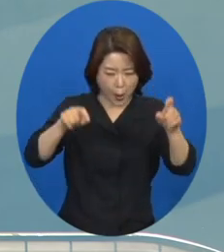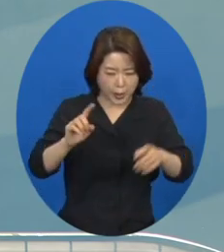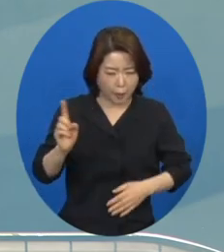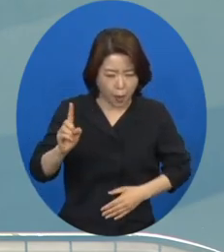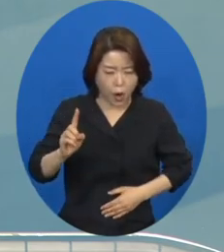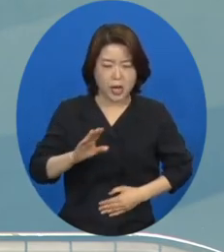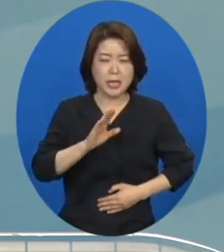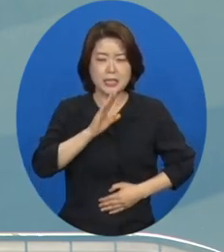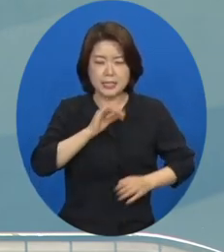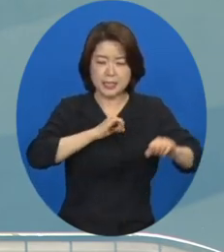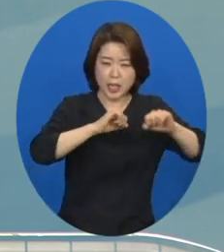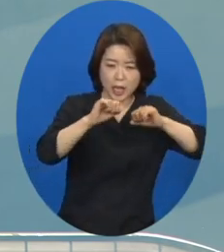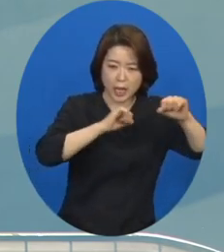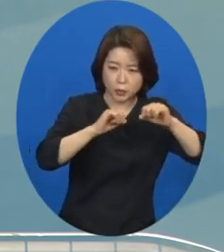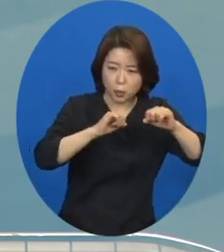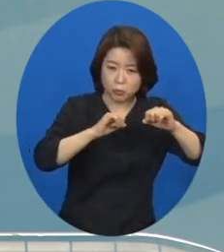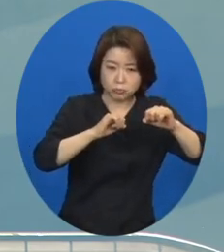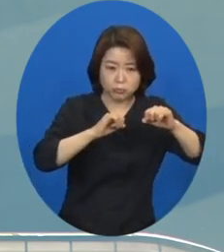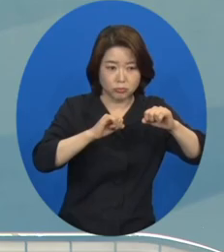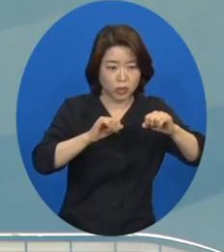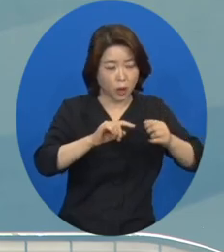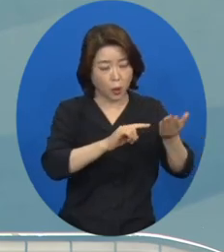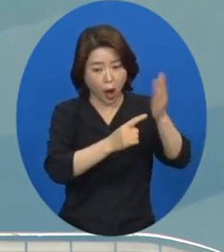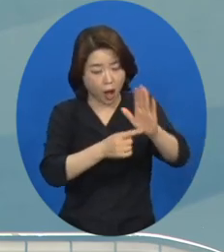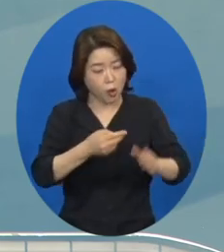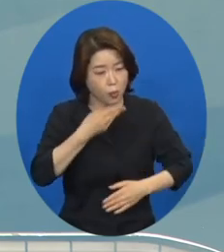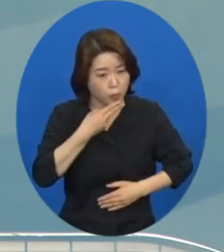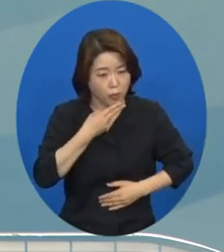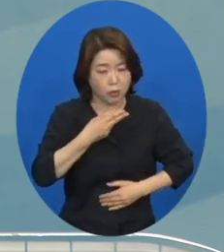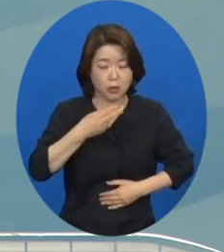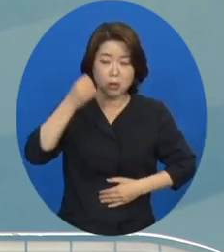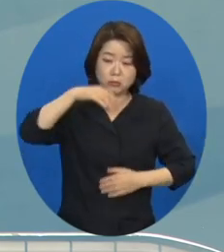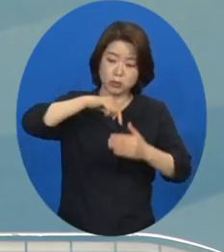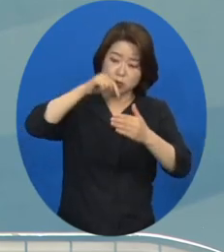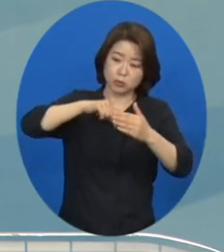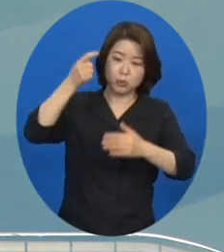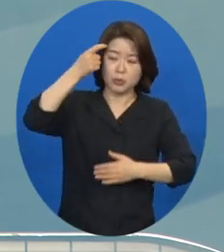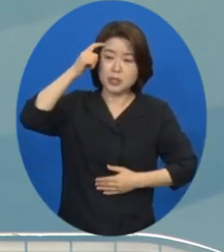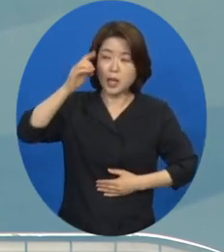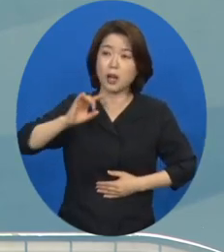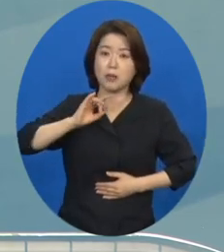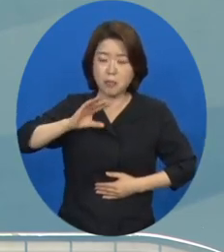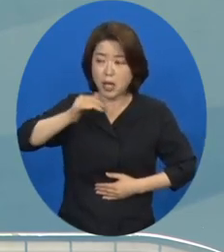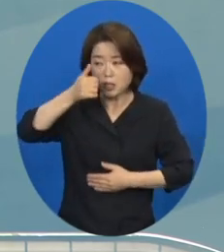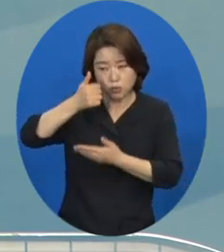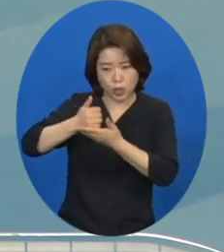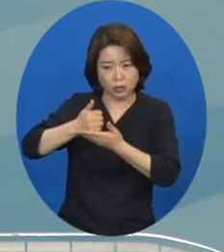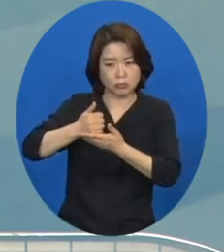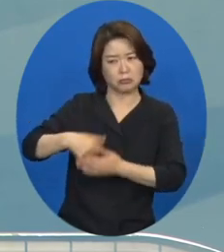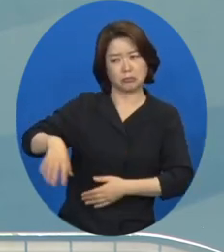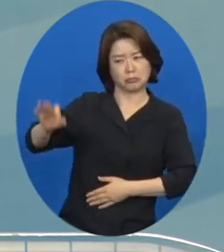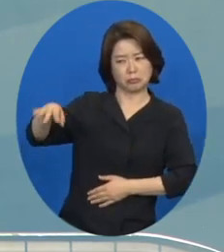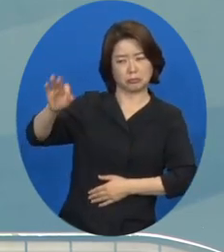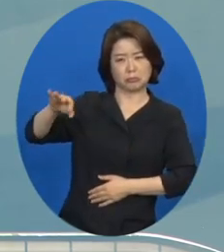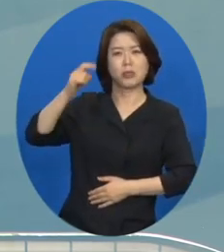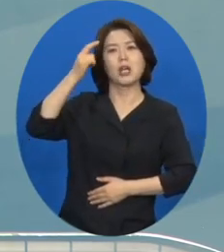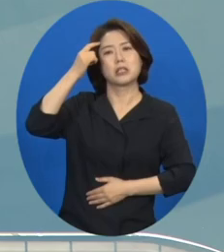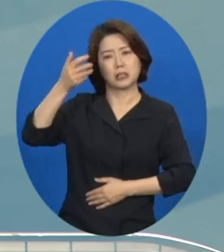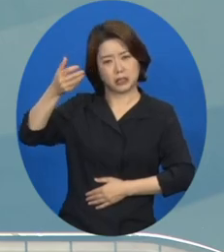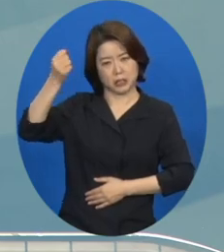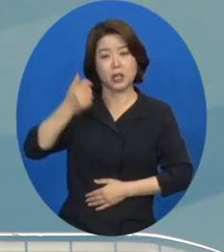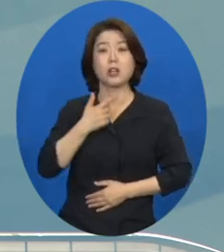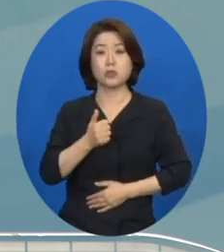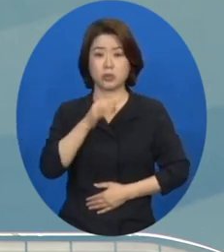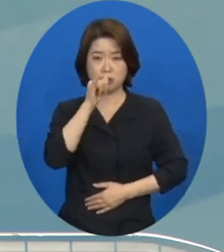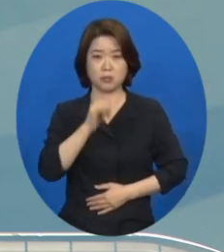실제로 행동으로 옮기지 않는다면 그냥 생각으로 짓는 죄에 대해서는 별로 대수롭지 않게 생각을